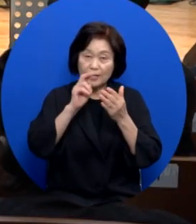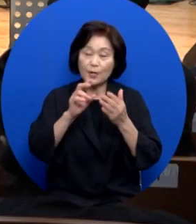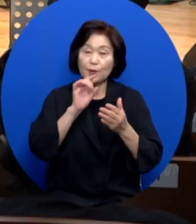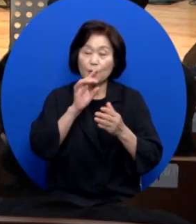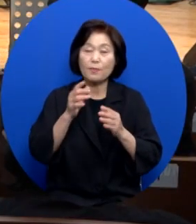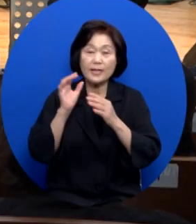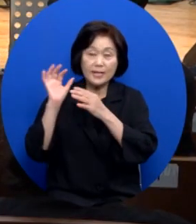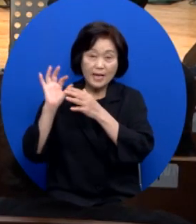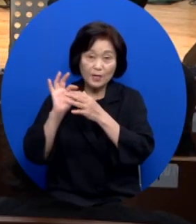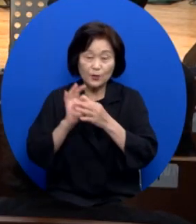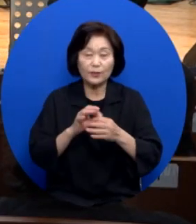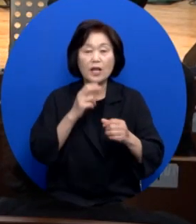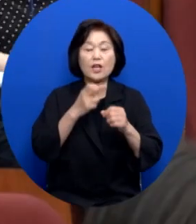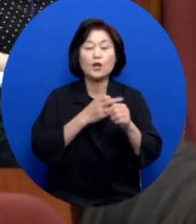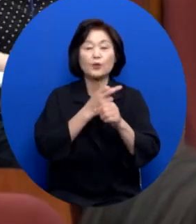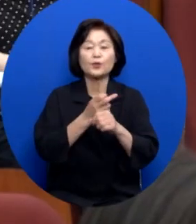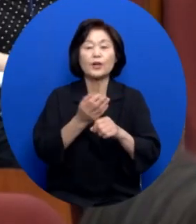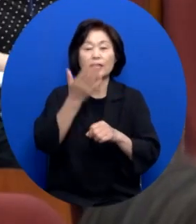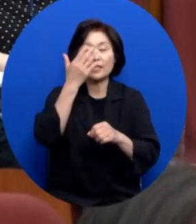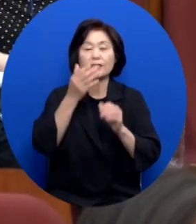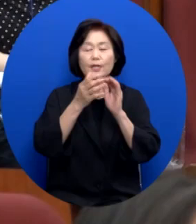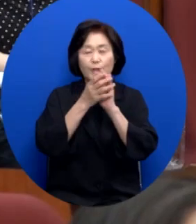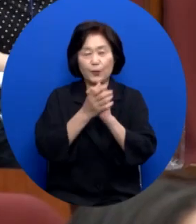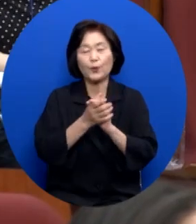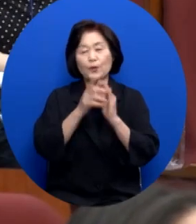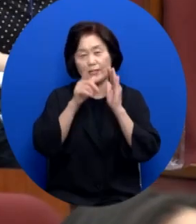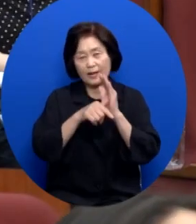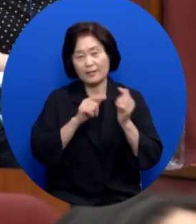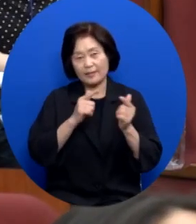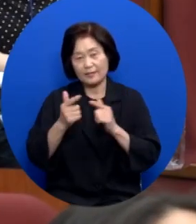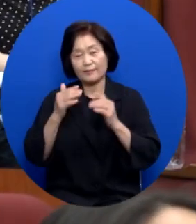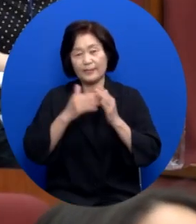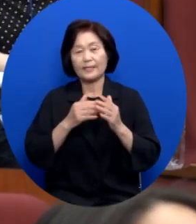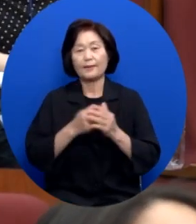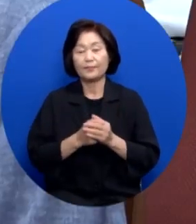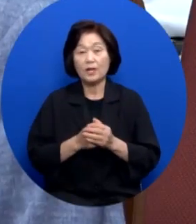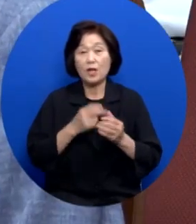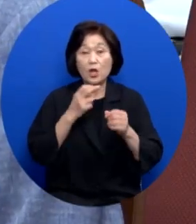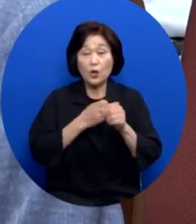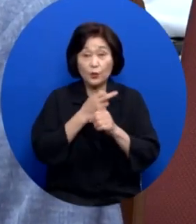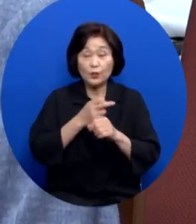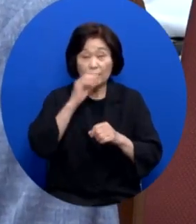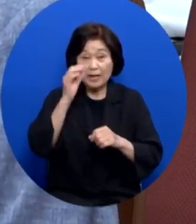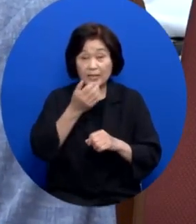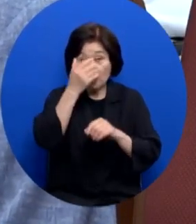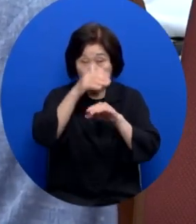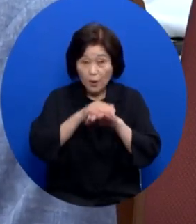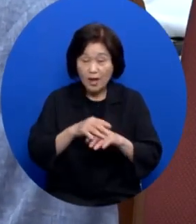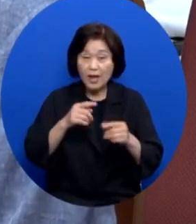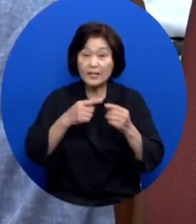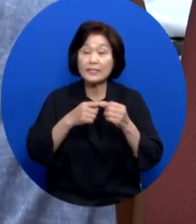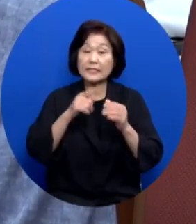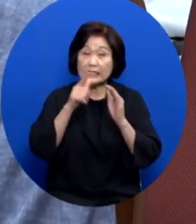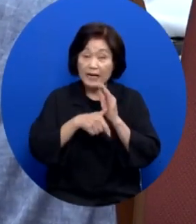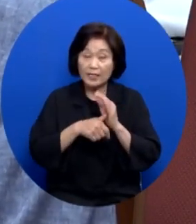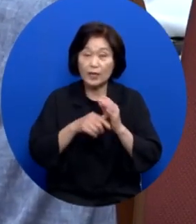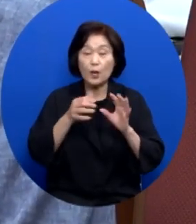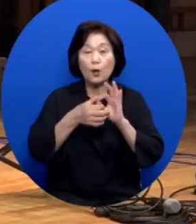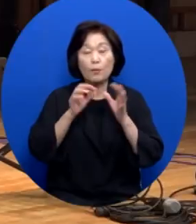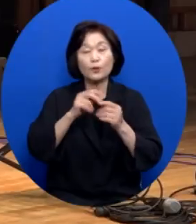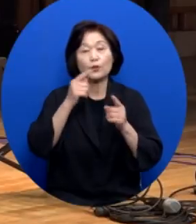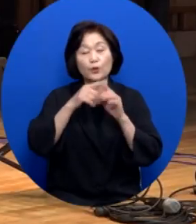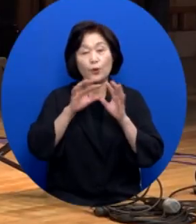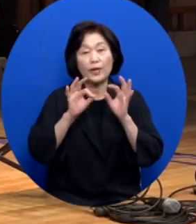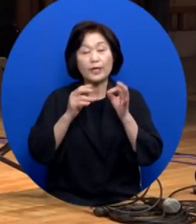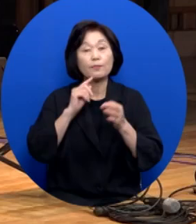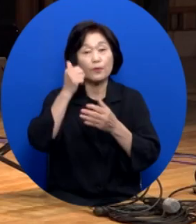진행된 12시간이 넘는 기도 대장정이었습니다. 12시간 성회의 첫 시간에는 포도원 교회 김문은